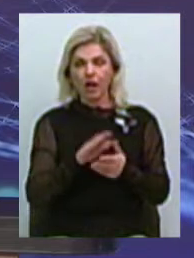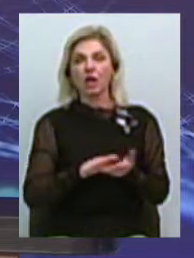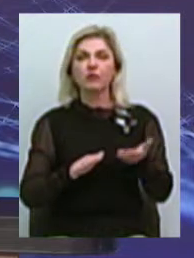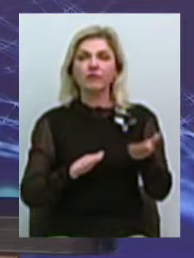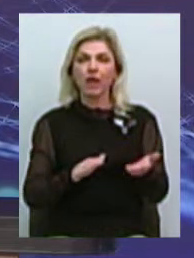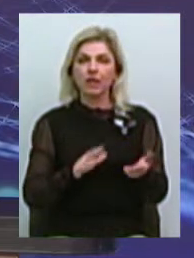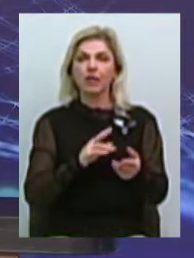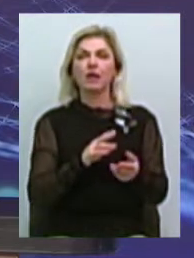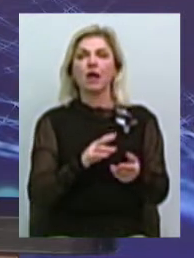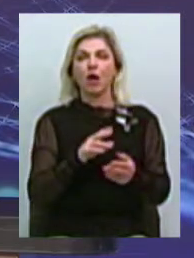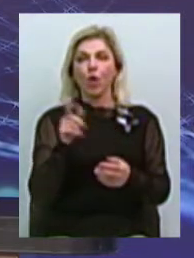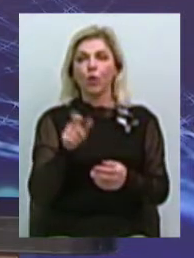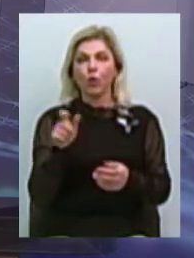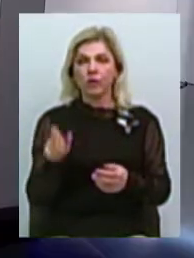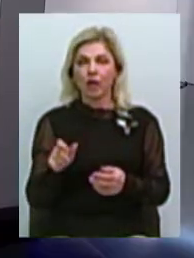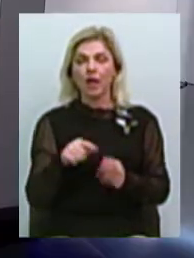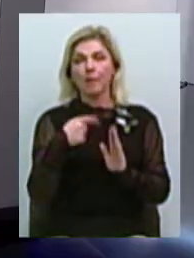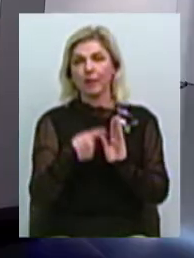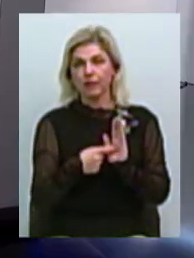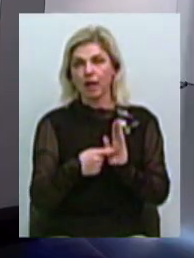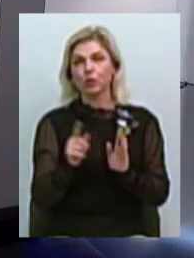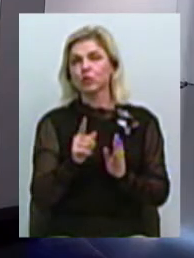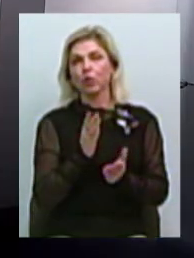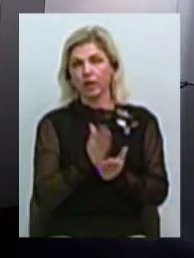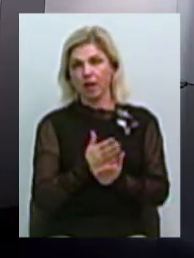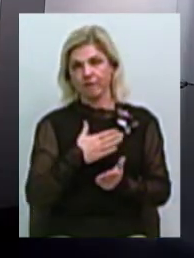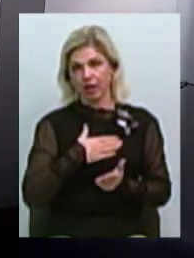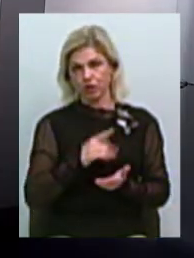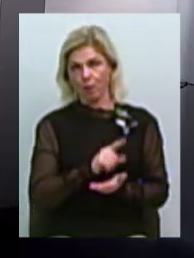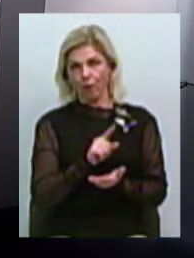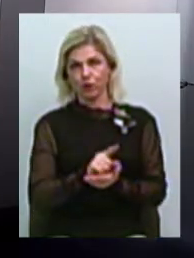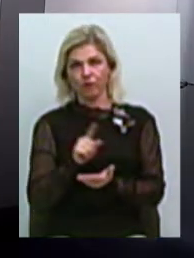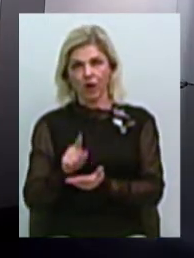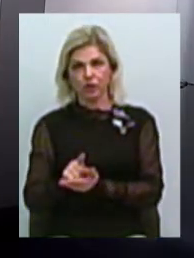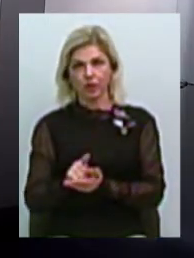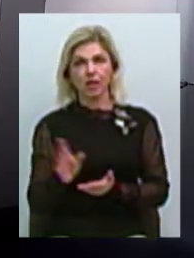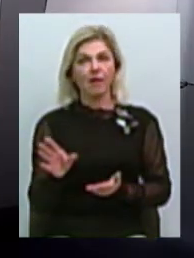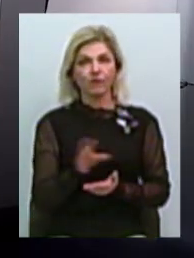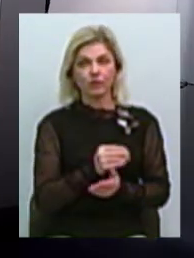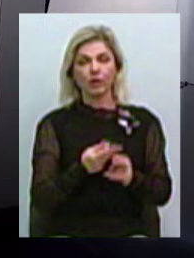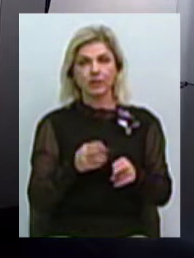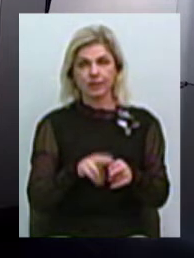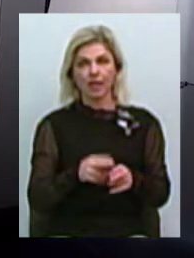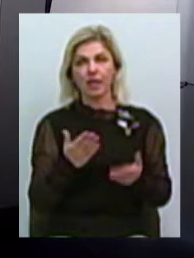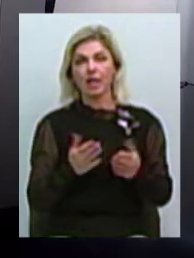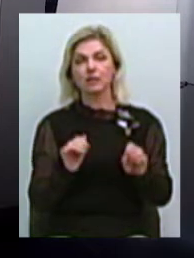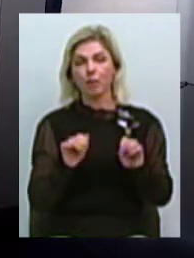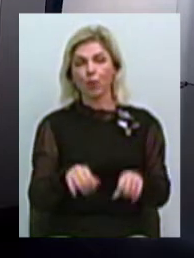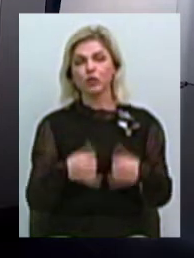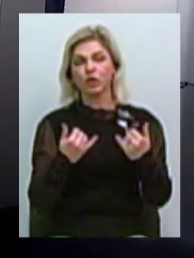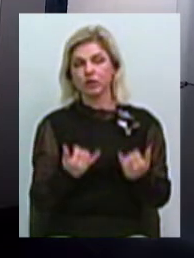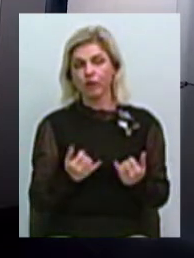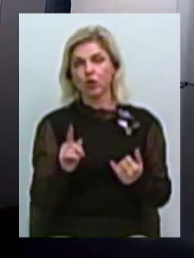громадян саме тих питань, які є нашими повноваженнями. Все це, якщо, можливо, сьогодні мною